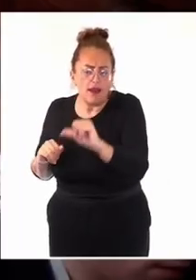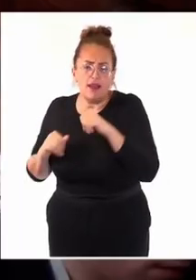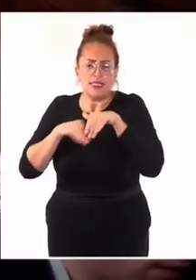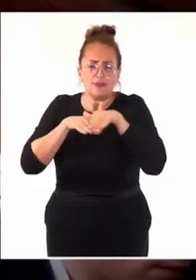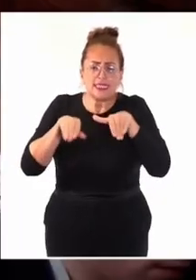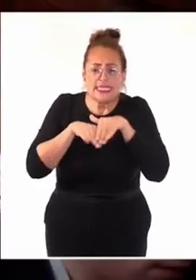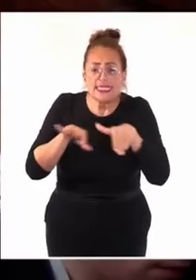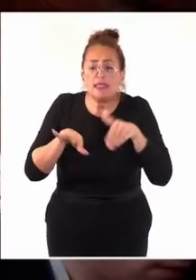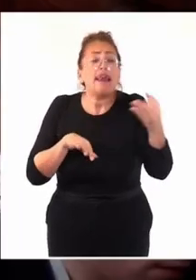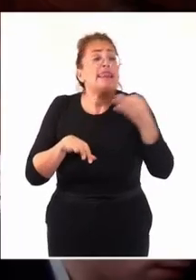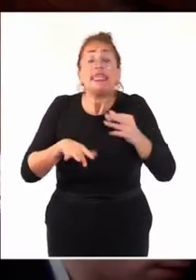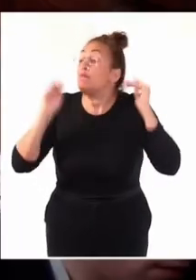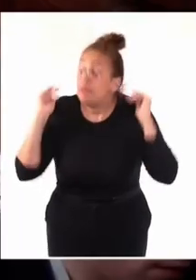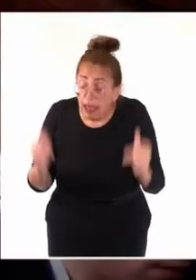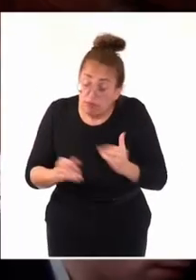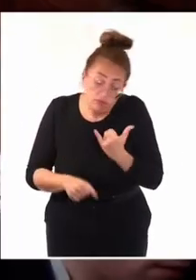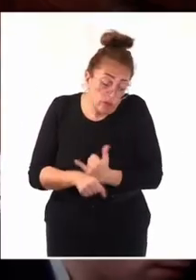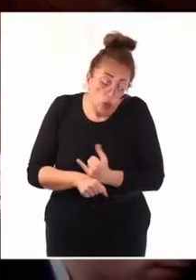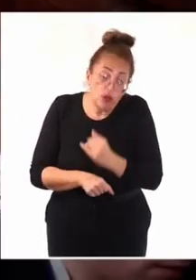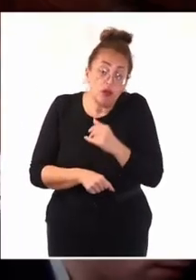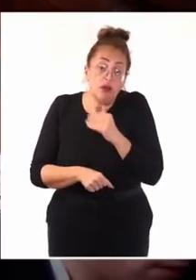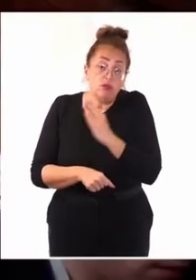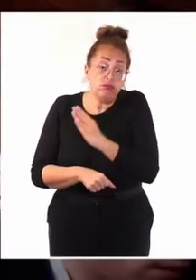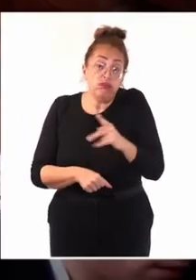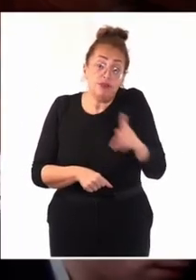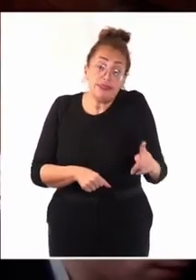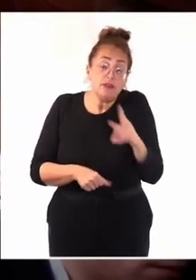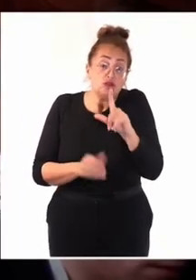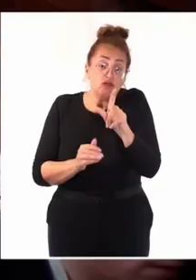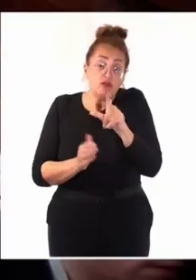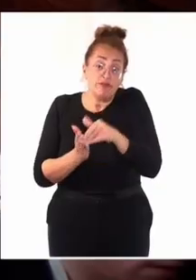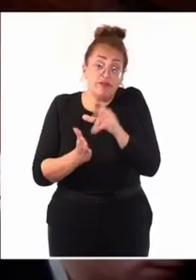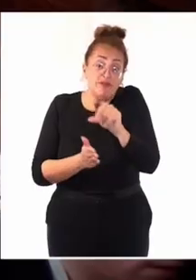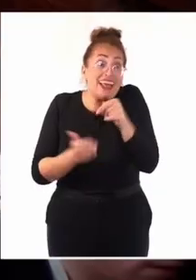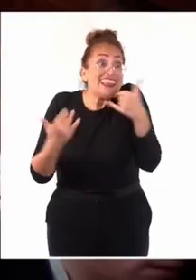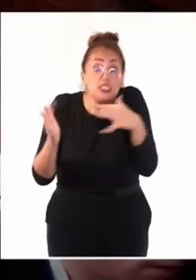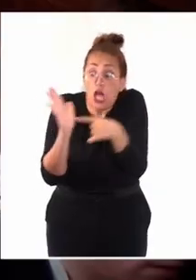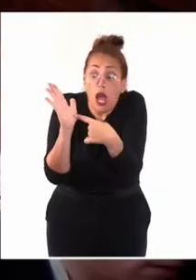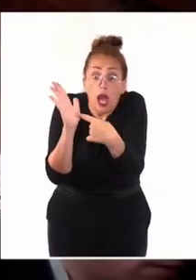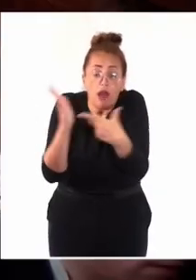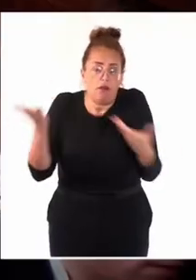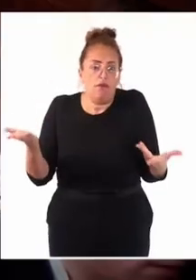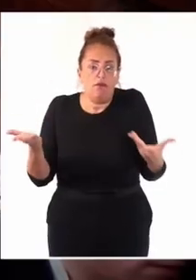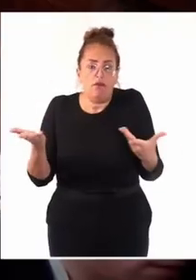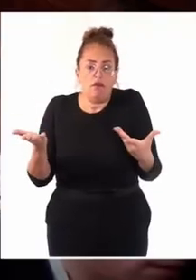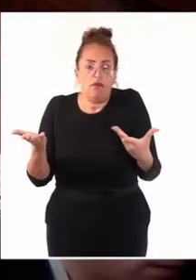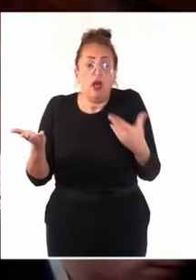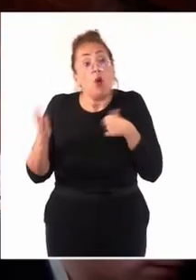était inscrit dans le PPI 2020. Pour n'en citer que quelques-uns.